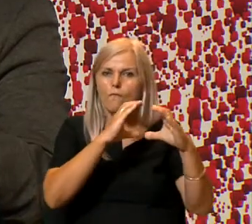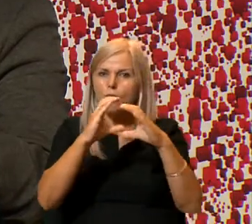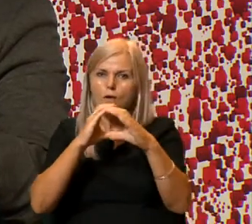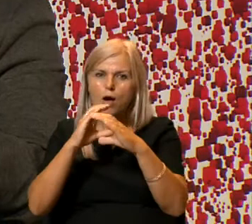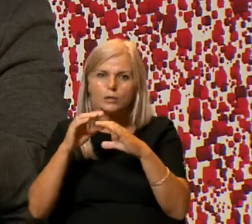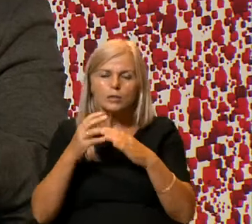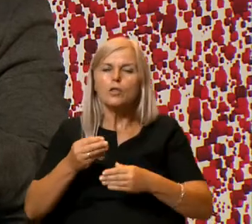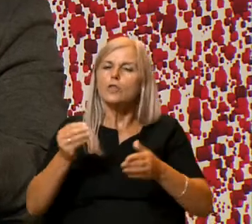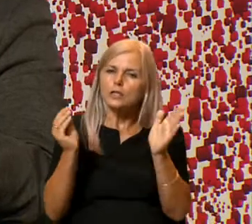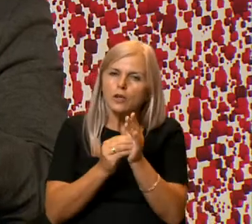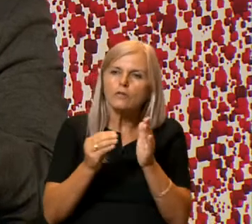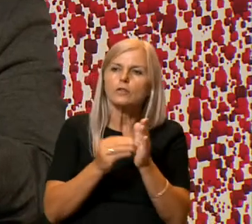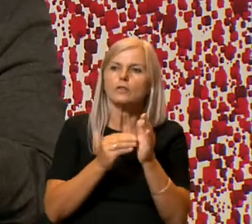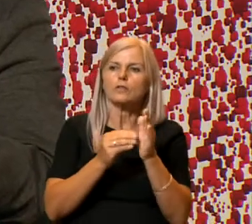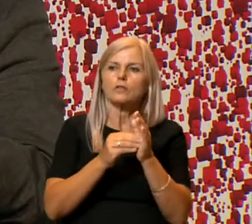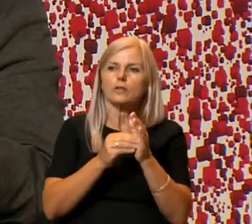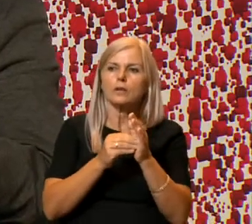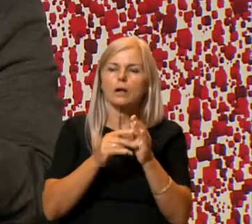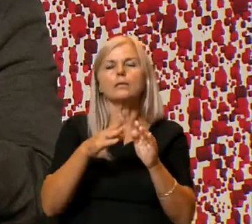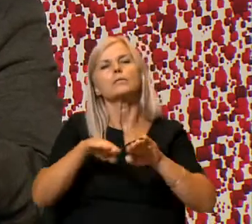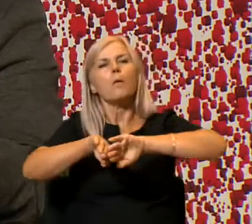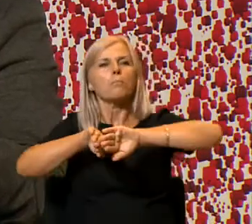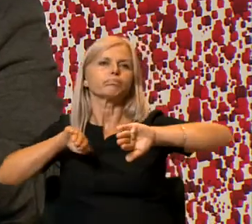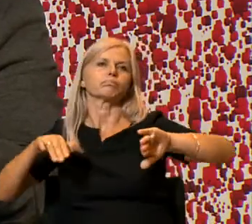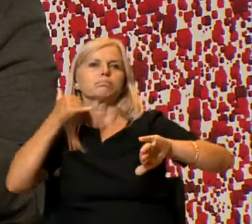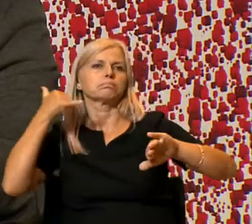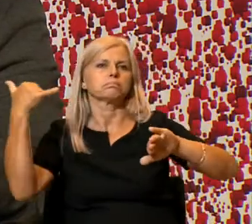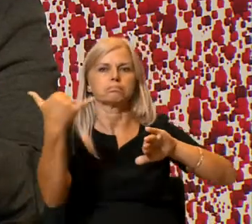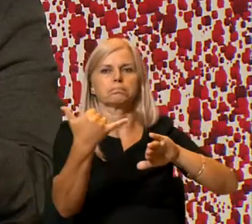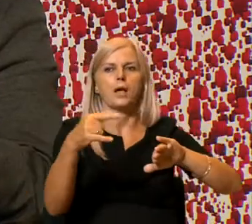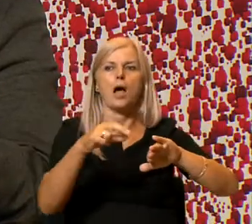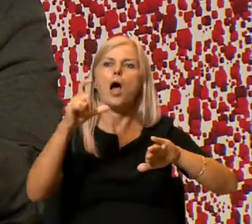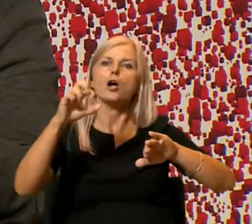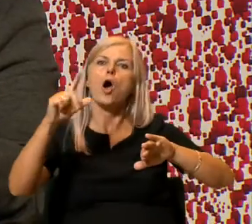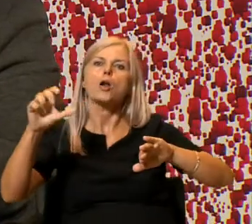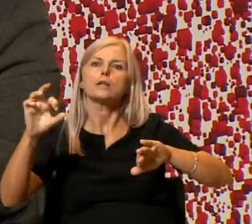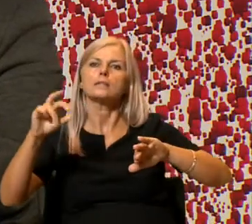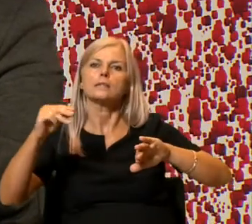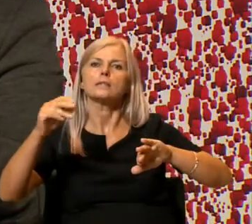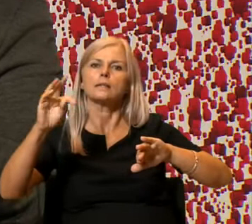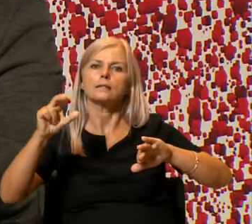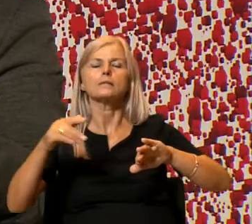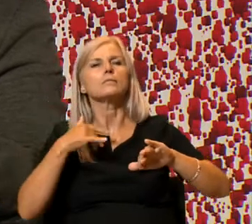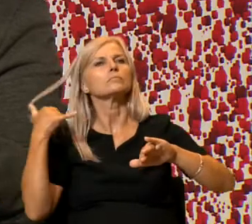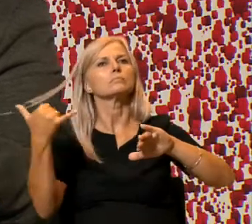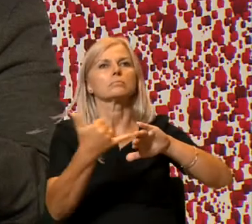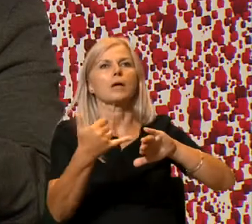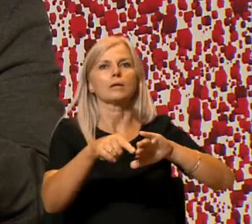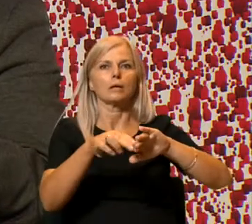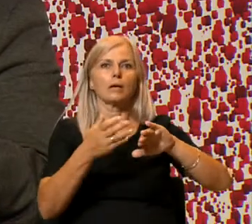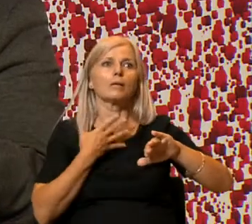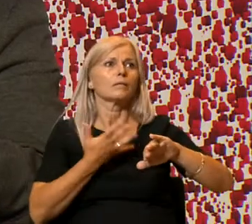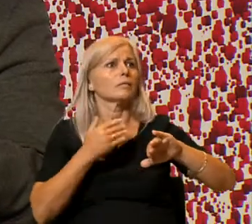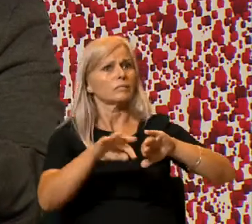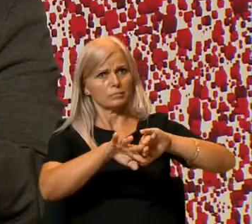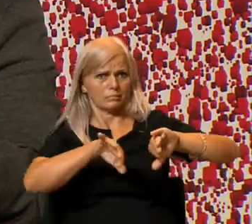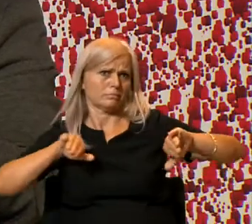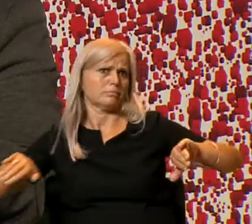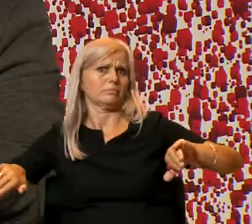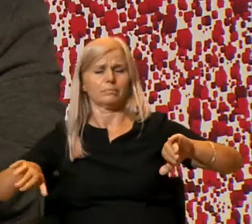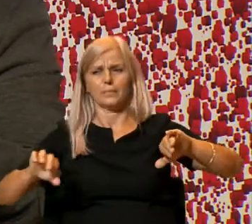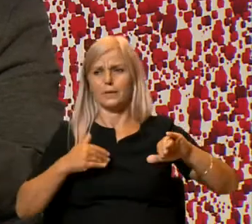paradynamicznym doświadczeniem wyobcowania. Dzwonimy do takiego, do takiej infolinii i doświadczamy natychmiast wyobcowania. Jest to